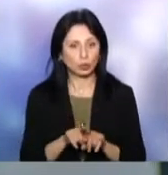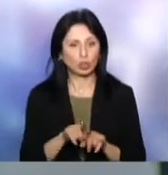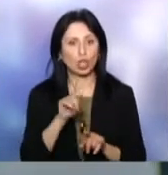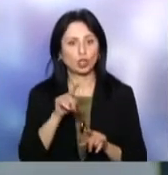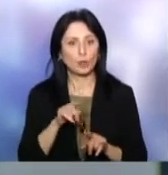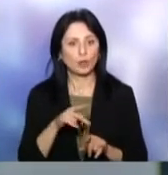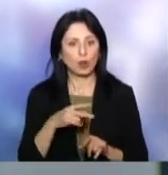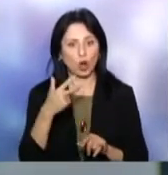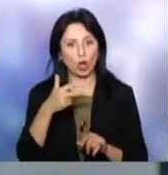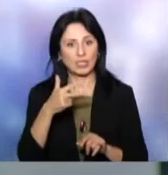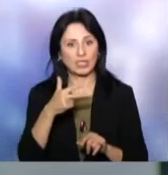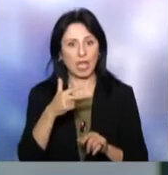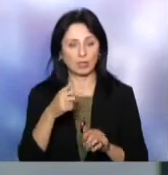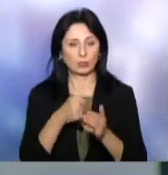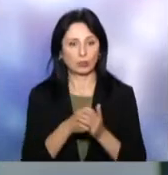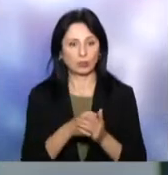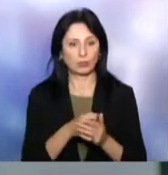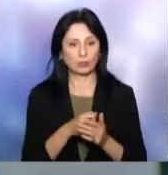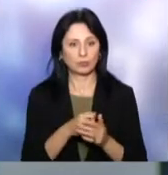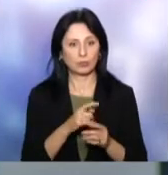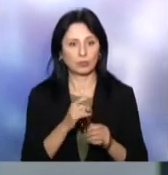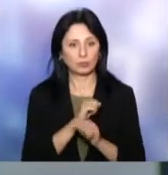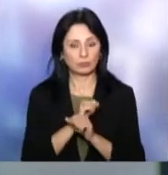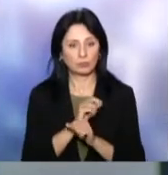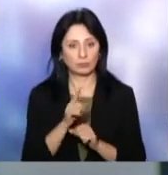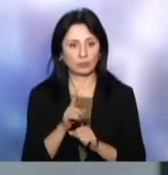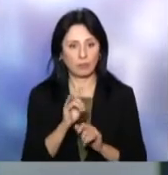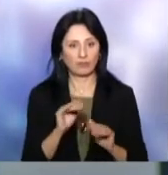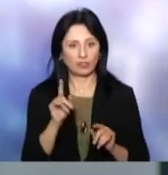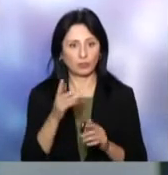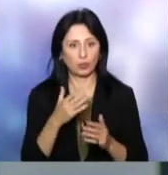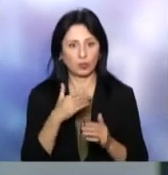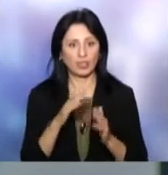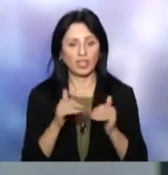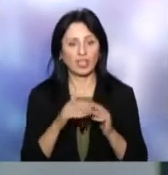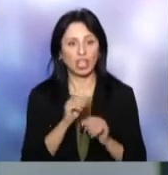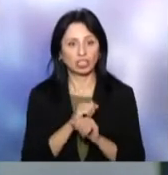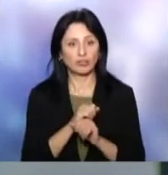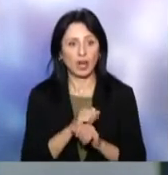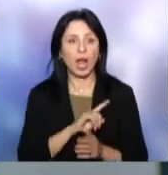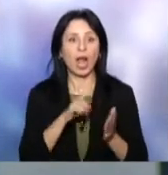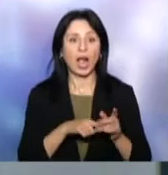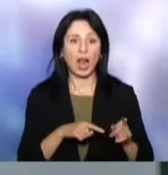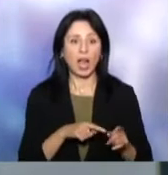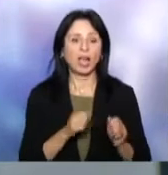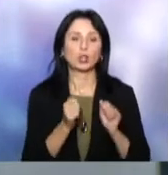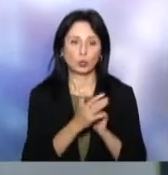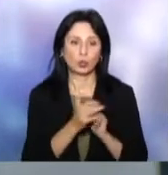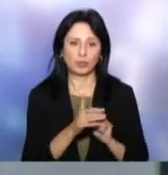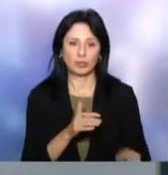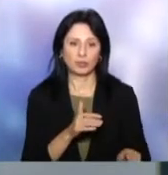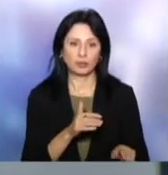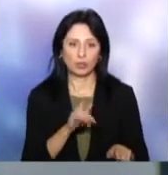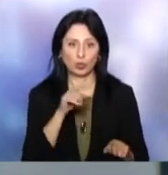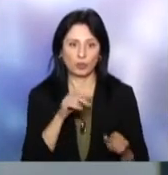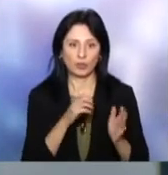არის 30 ნაკლები არ უნდა იყოს, როდესაც აგარ აგზეა ბავშვი, და ქალაქის პირობებში მანდ შეიძლება 15 ნომრიანის გამოყენება